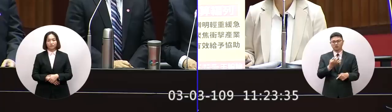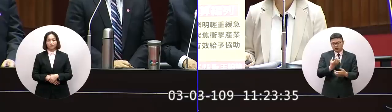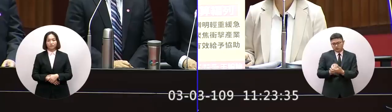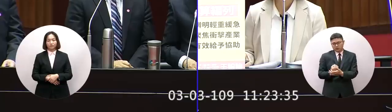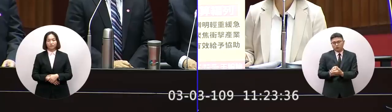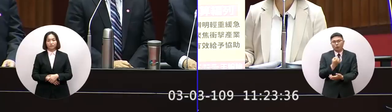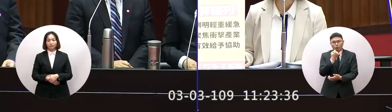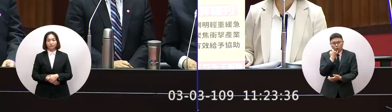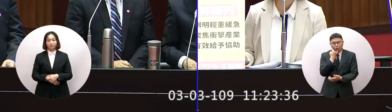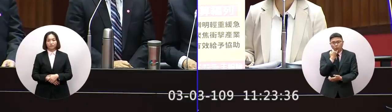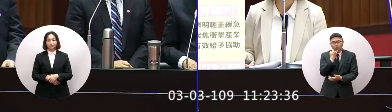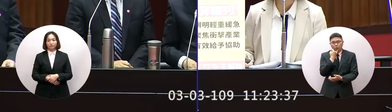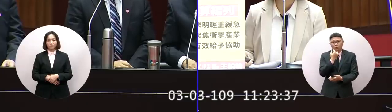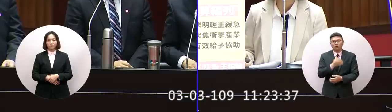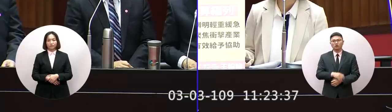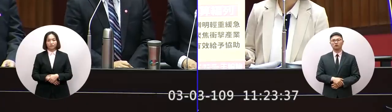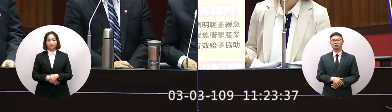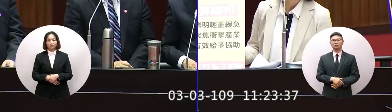这些产当日。